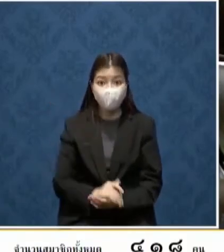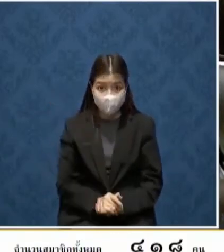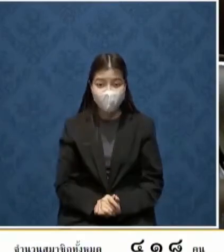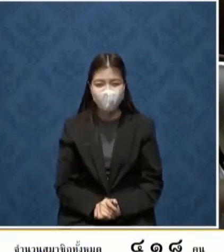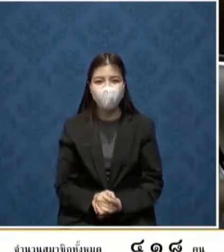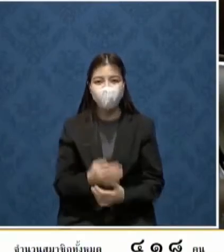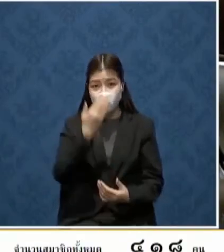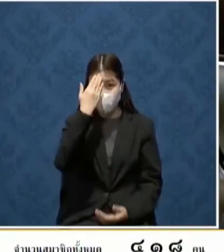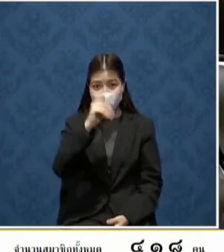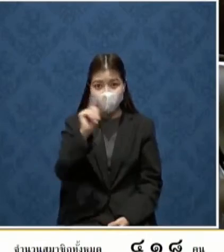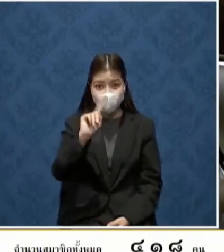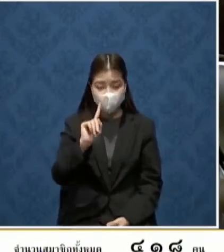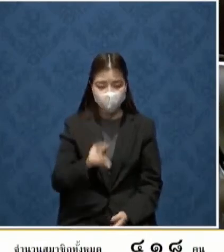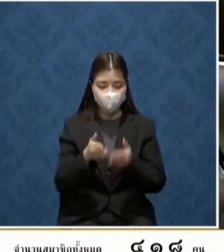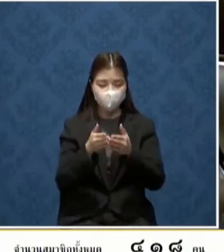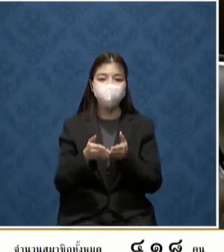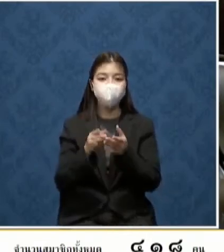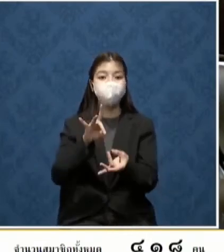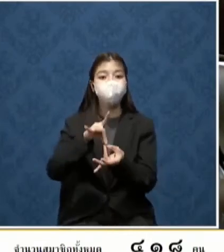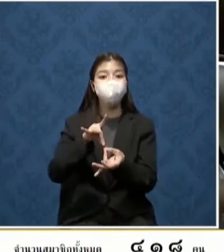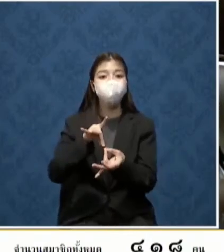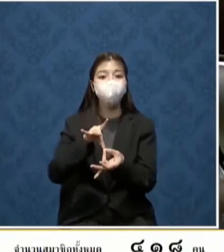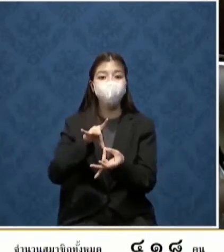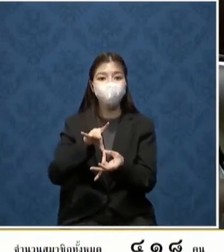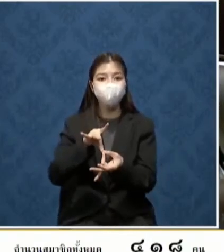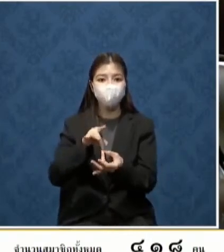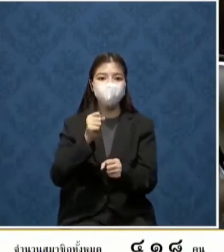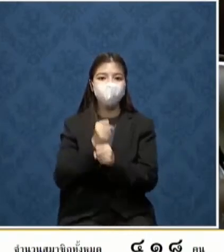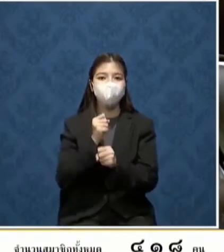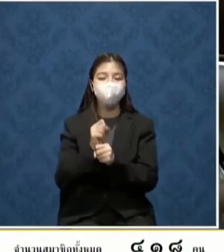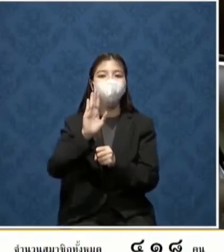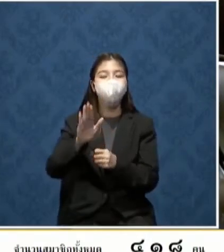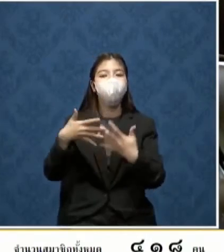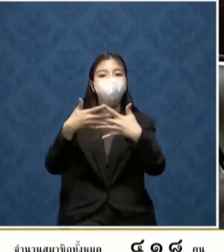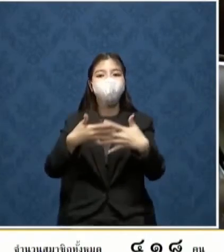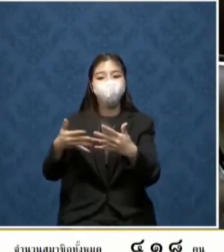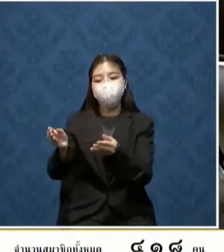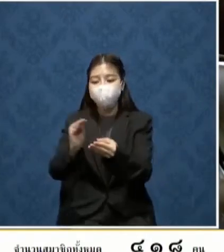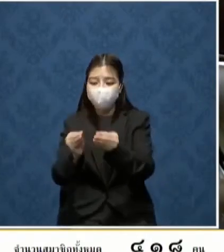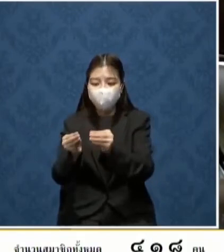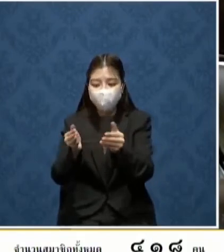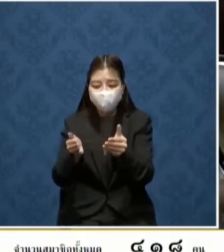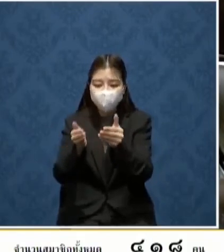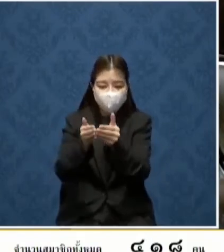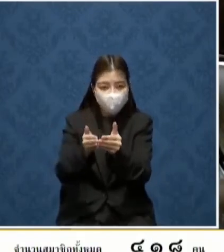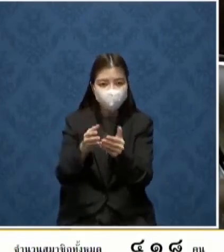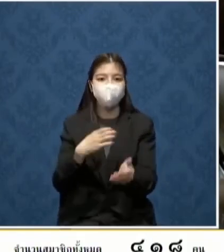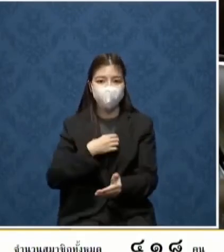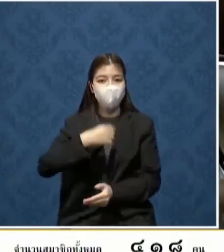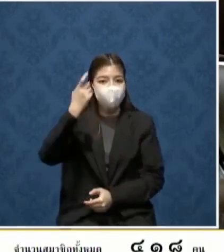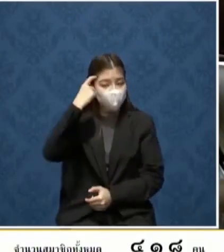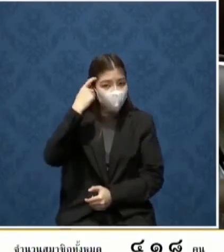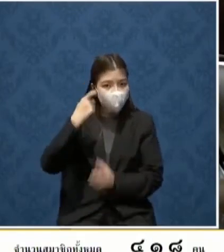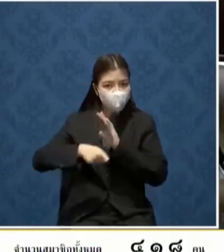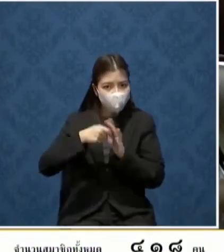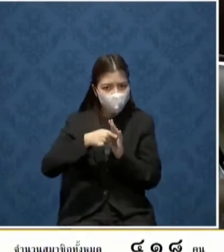เพรอะไรครัเพราะเรือสโหไทยipse ประกอบมาจากประเทศสหรและาเฮกอยากรู้ ตกหแล้วนี่เหลือ